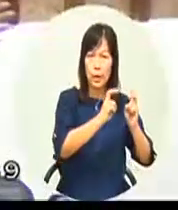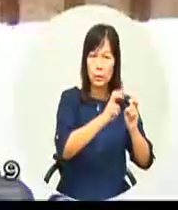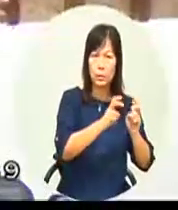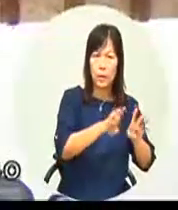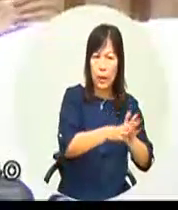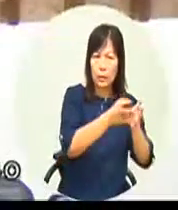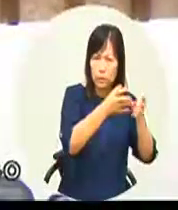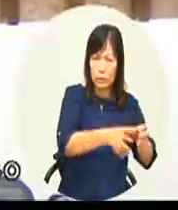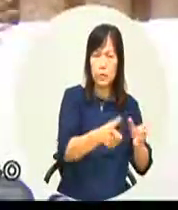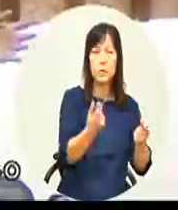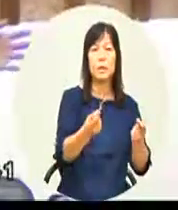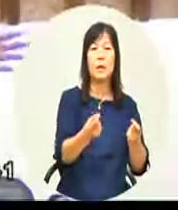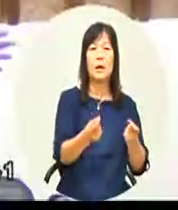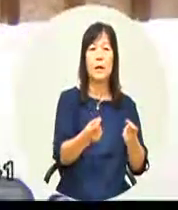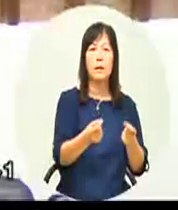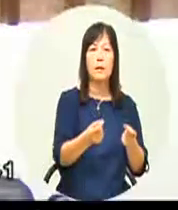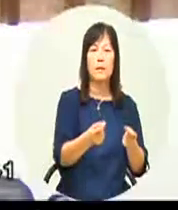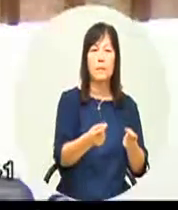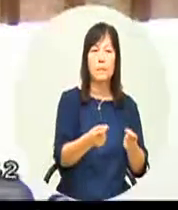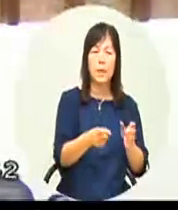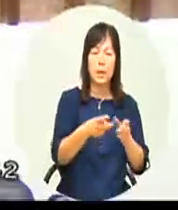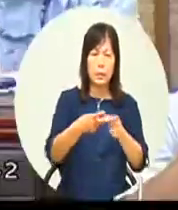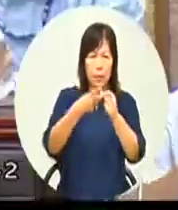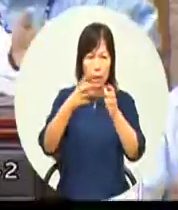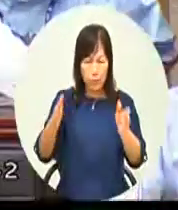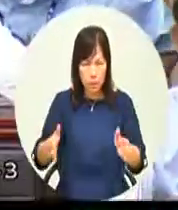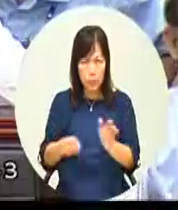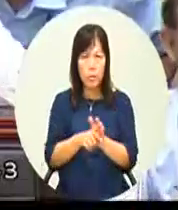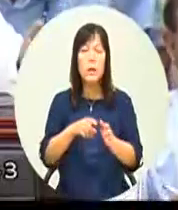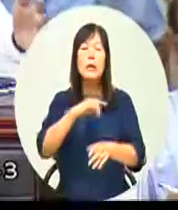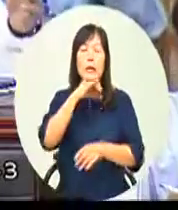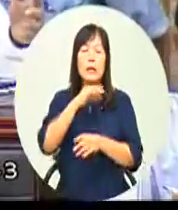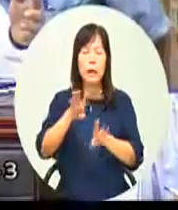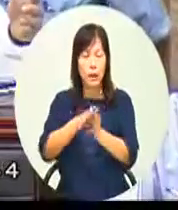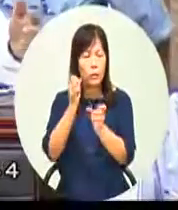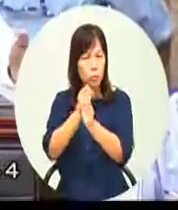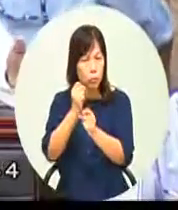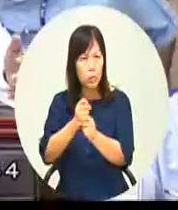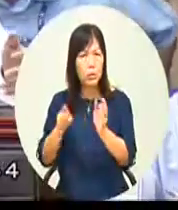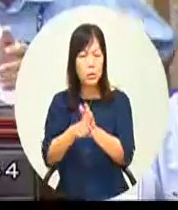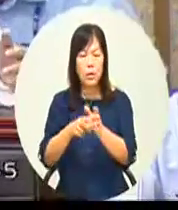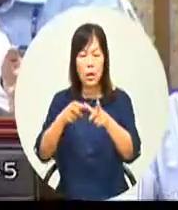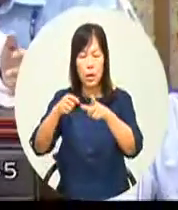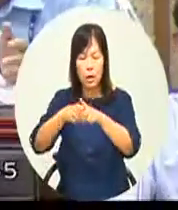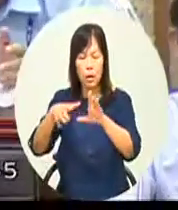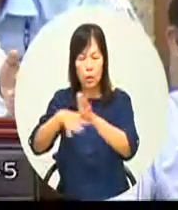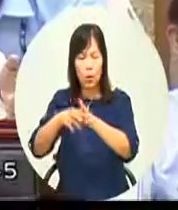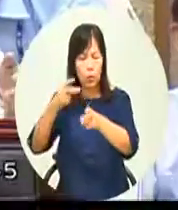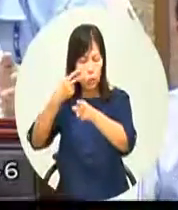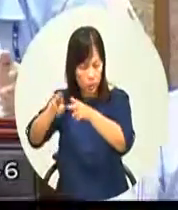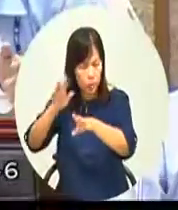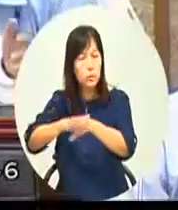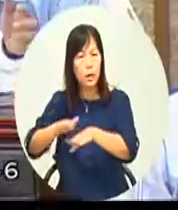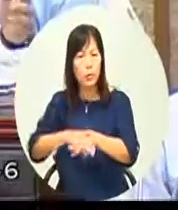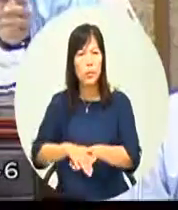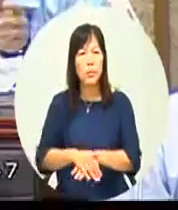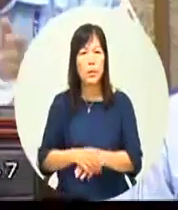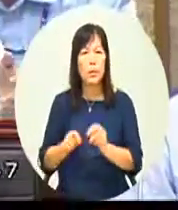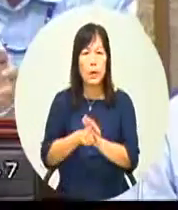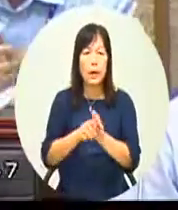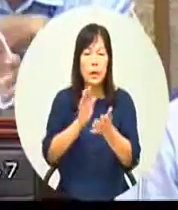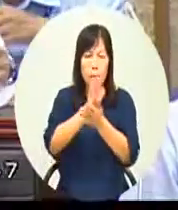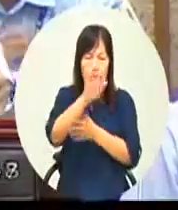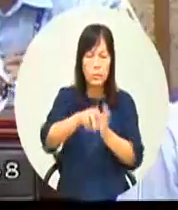统做的施工的期间， 所以二阶的部分它要等到施工我们才会发文给税监处跟国税局，那他们再